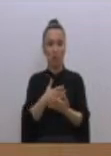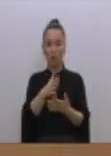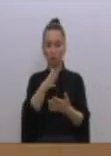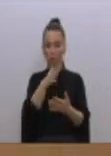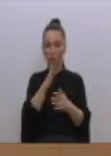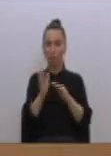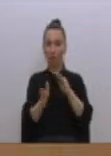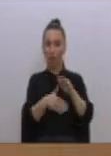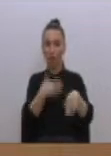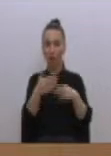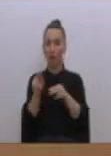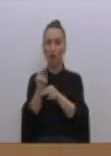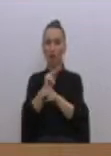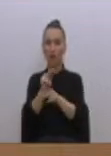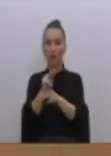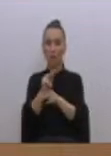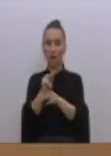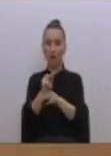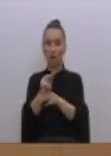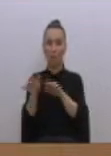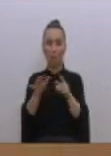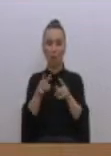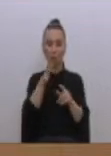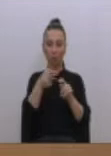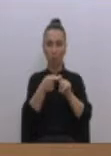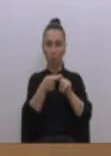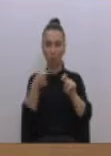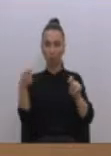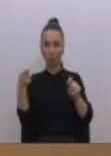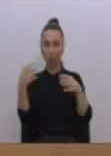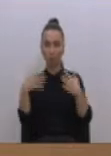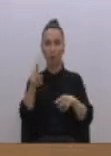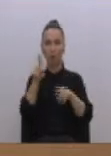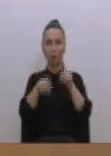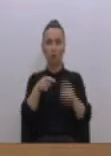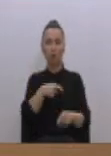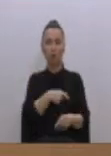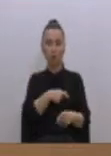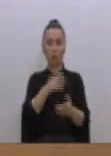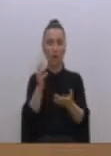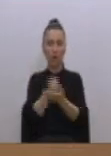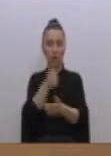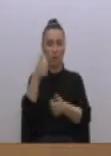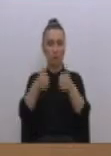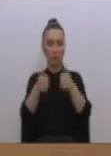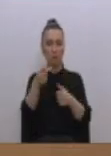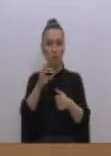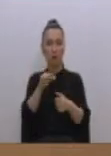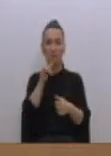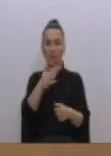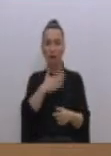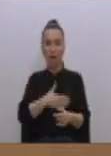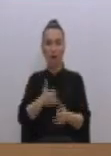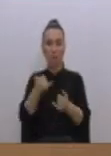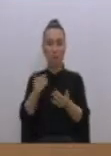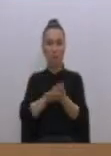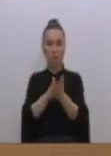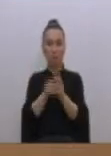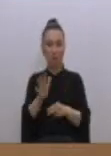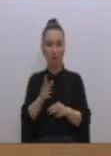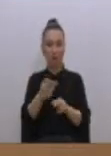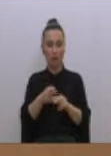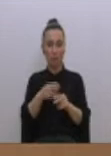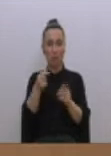გადის, რეაბილიტაციის პროცესი არის უკიდურესად გაწელილი, ზოგიერთი კომპანია იგებს ტენდერს, მაგრამ ვერ აკმაყოფილებს პირობებს